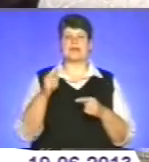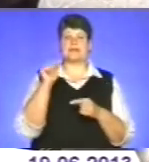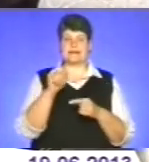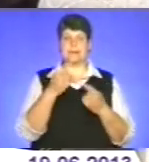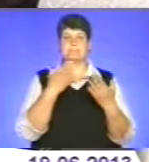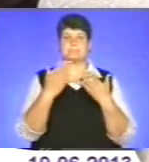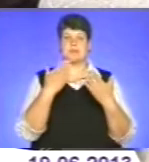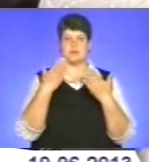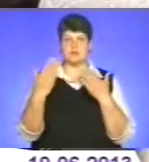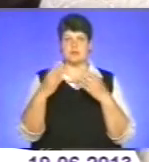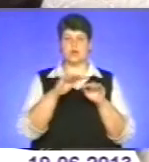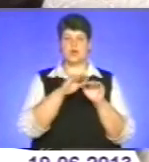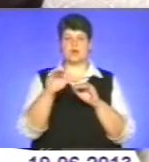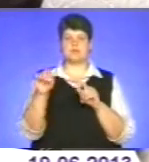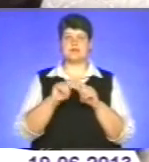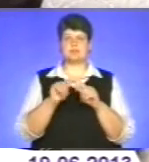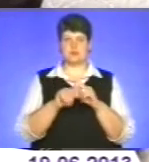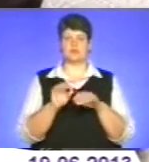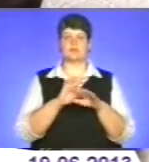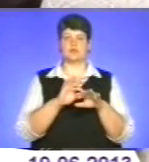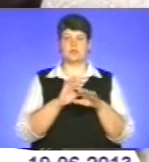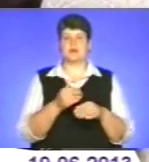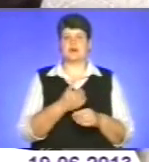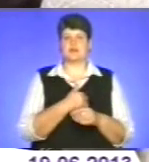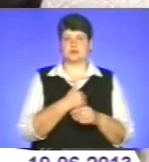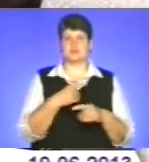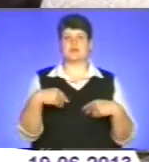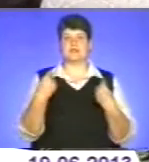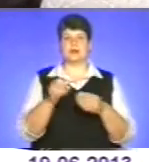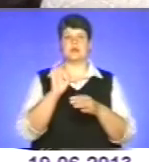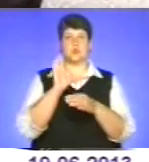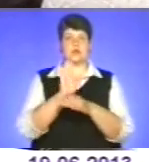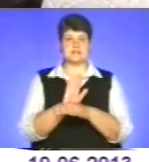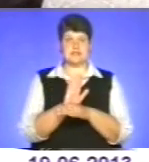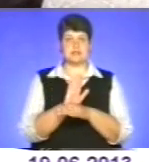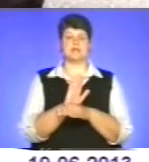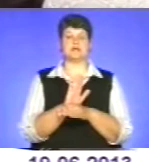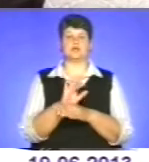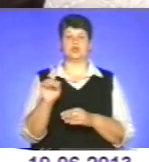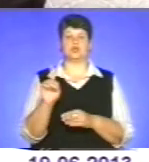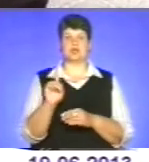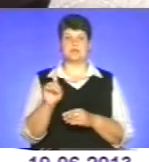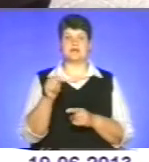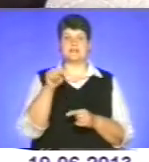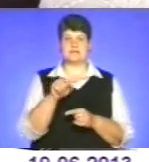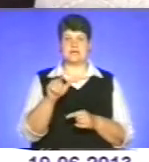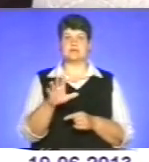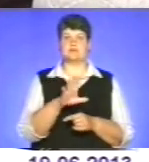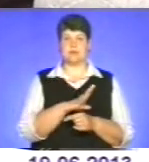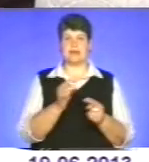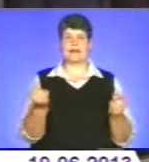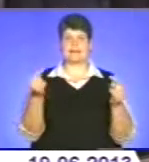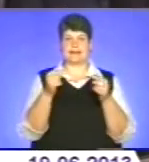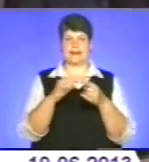на рівні експертів ведуться. Мені хотілося б, щоб ви дали указання, щоб тут були конкретні